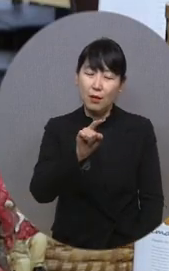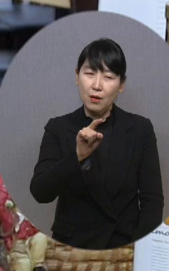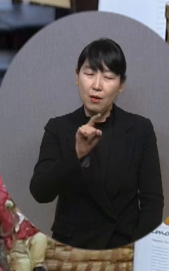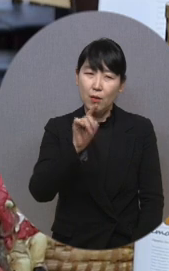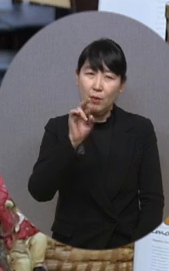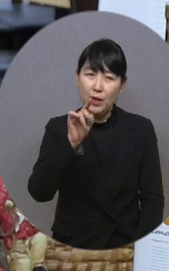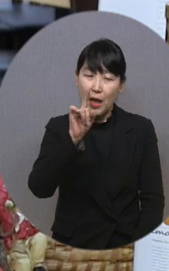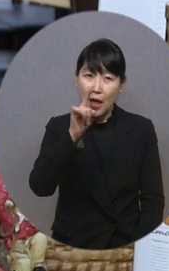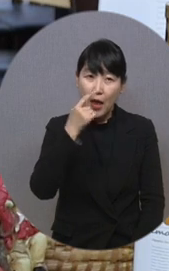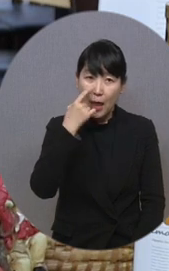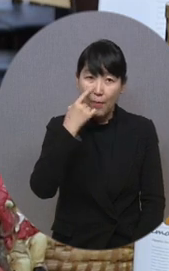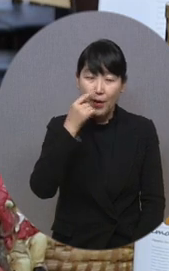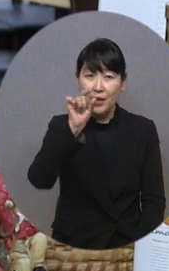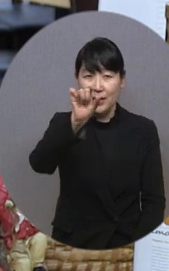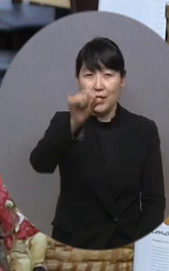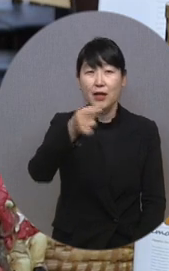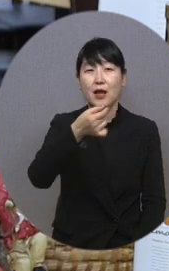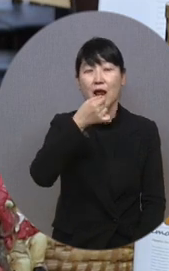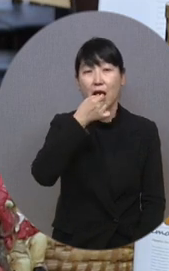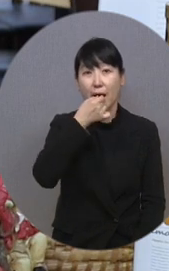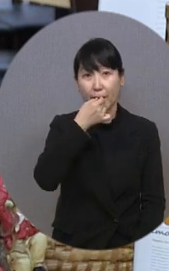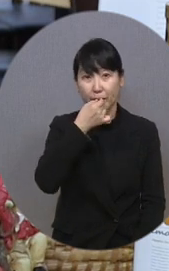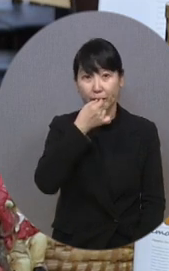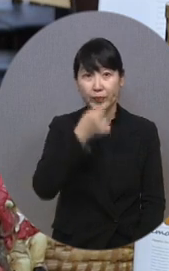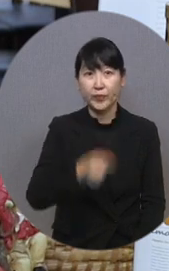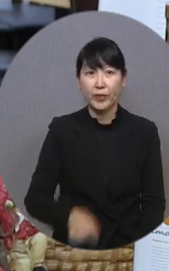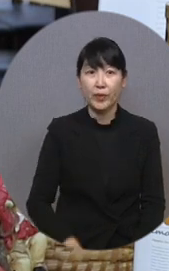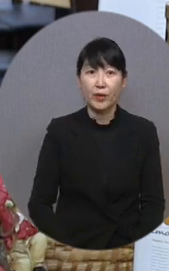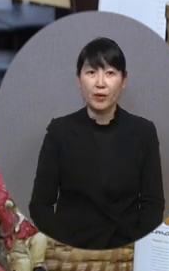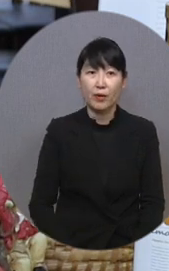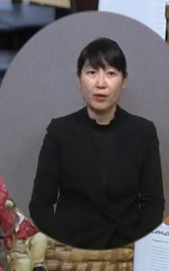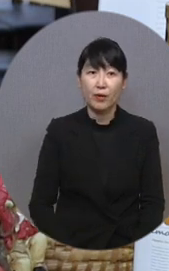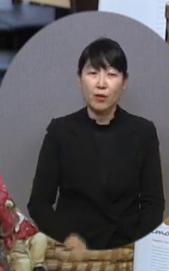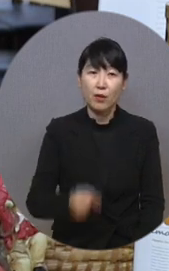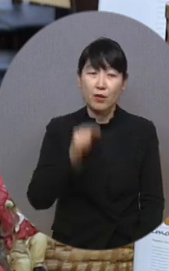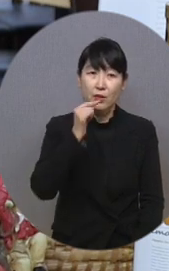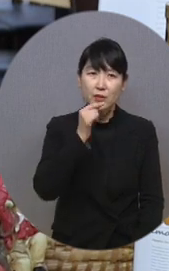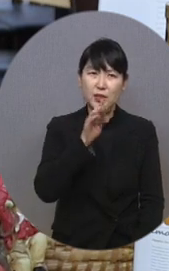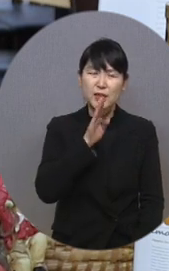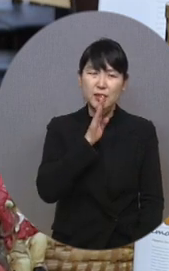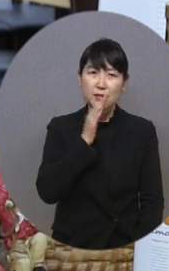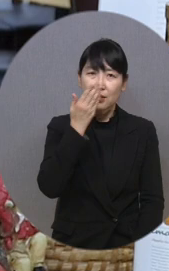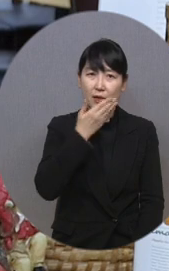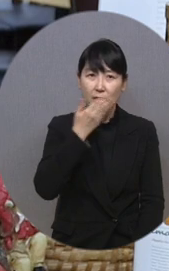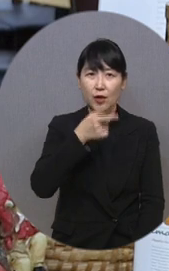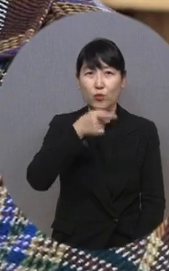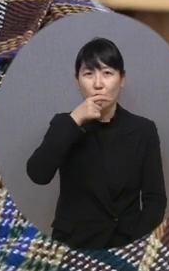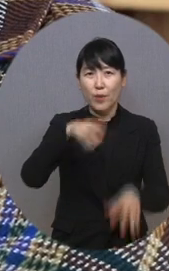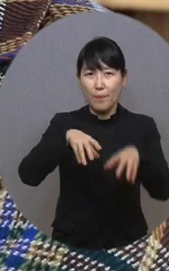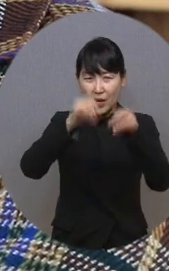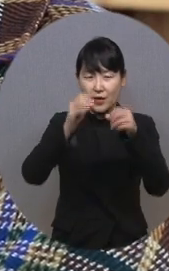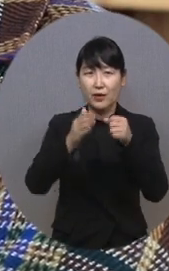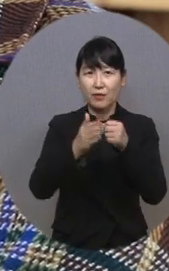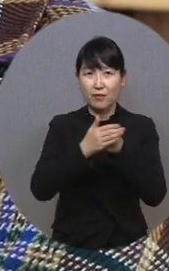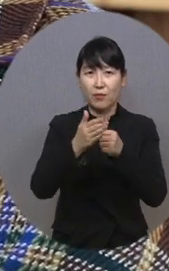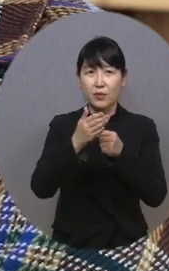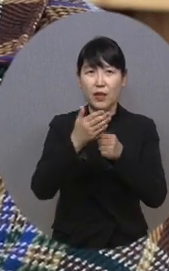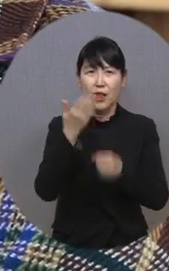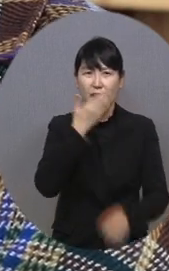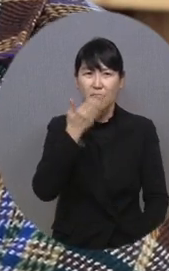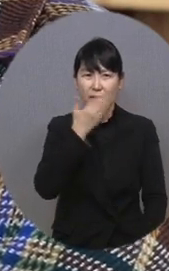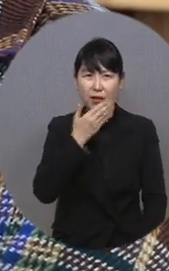개 따가지고 하나를 입에 넣어봤는데 이게 수분이 쪽 빠지고 나니까 엄청 단 겁니다. 그렇게 해서